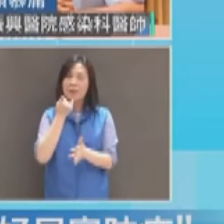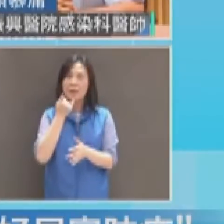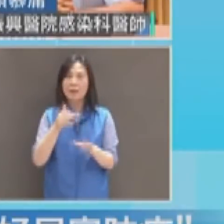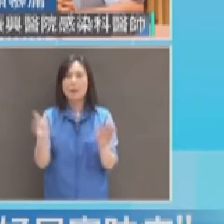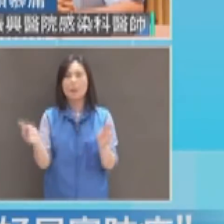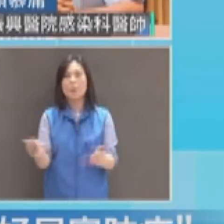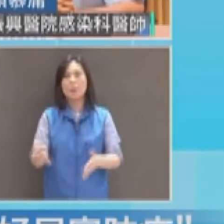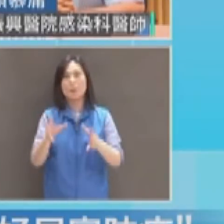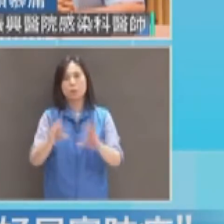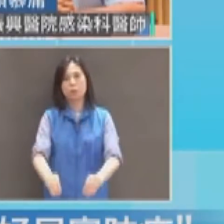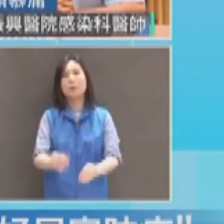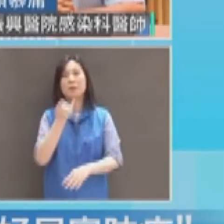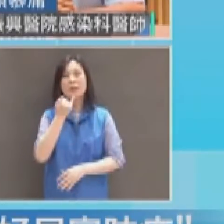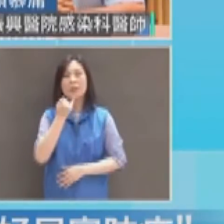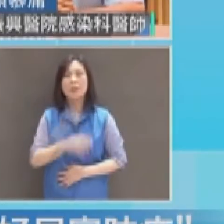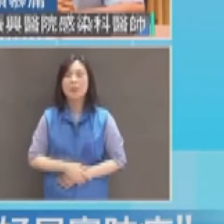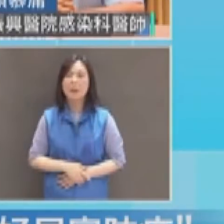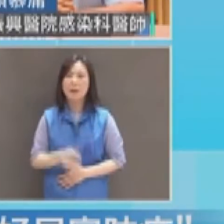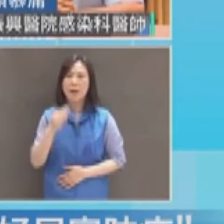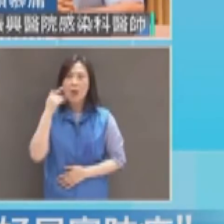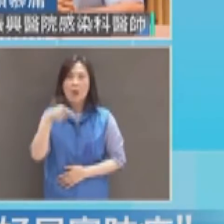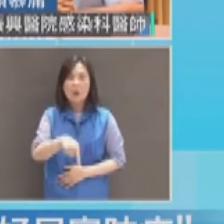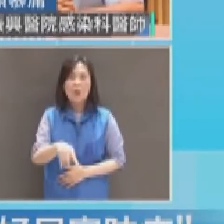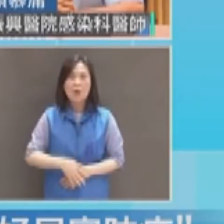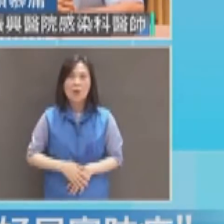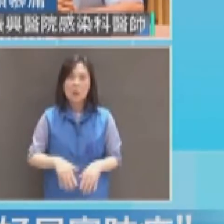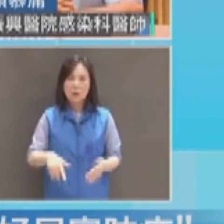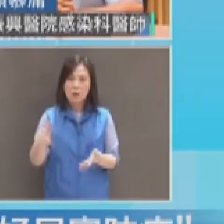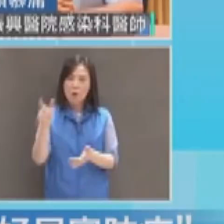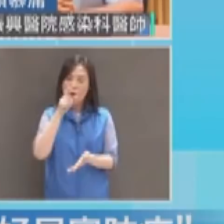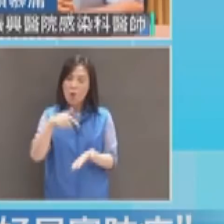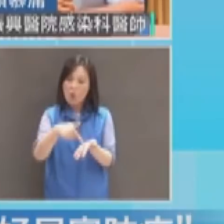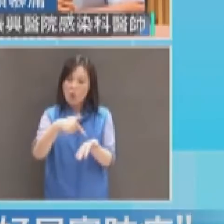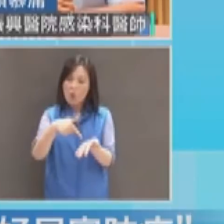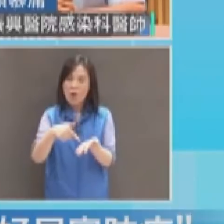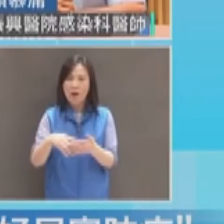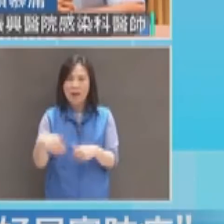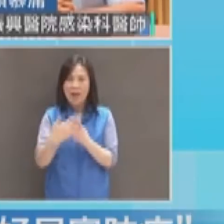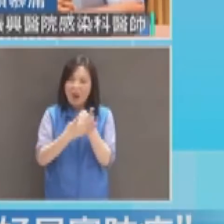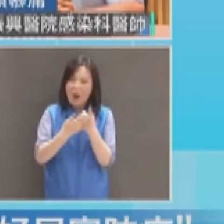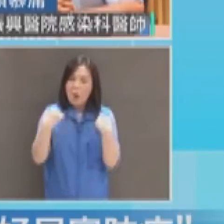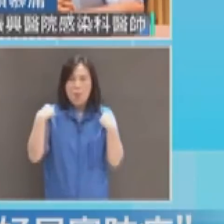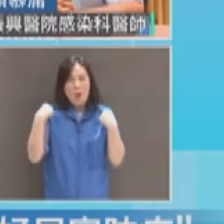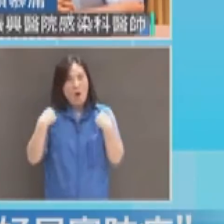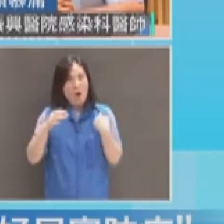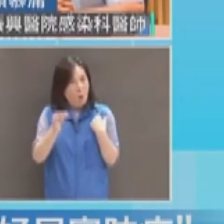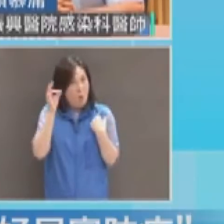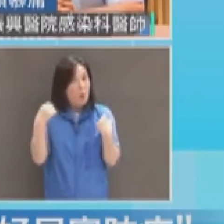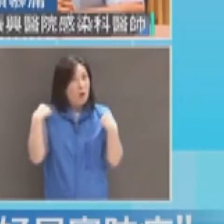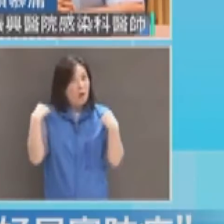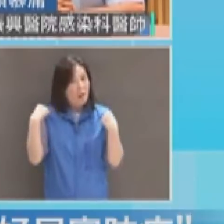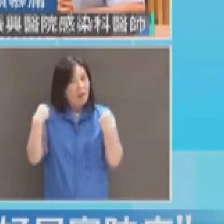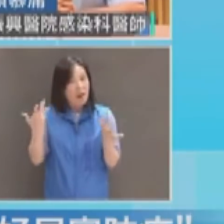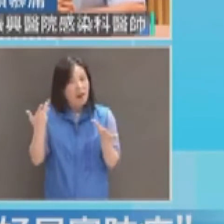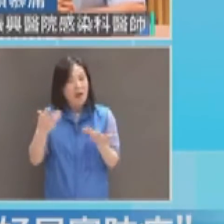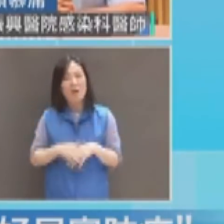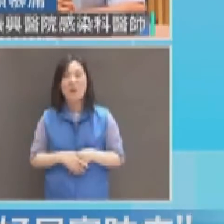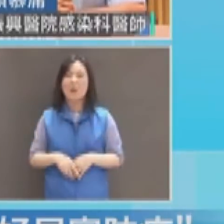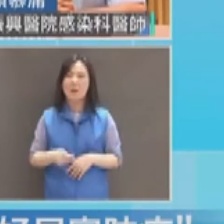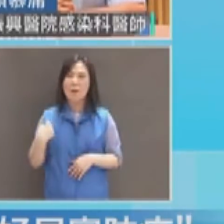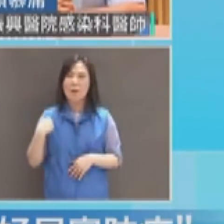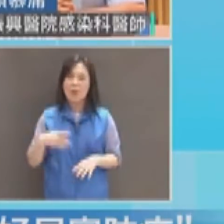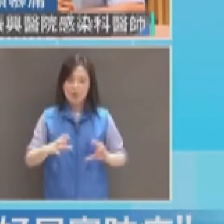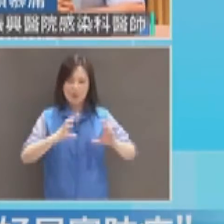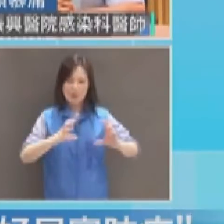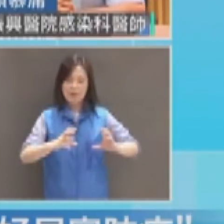heal， 那有一些不耐受酒精或者次氯酸水喷消的，比方说你很宝贝的衣物或者这个包裹的